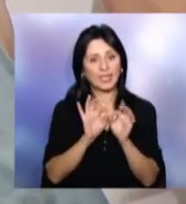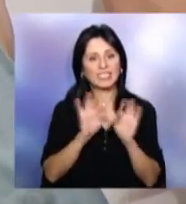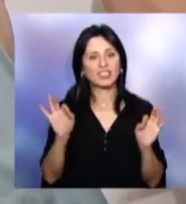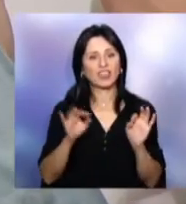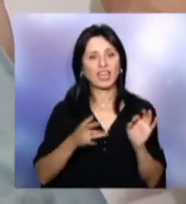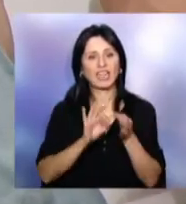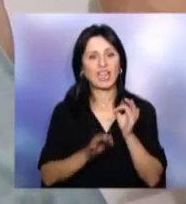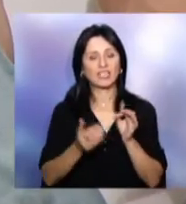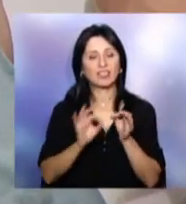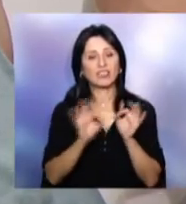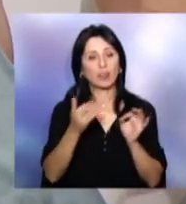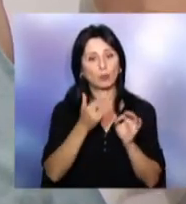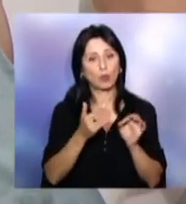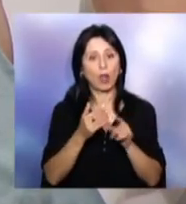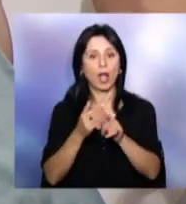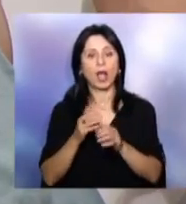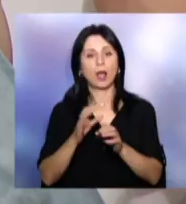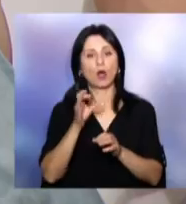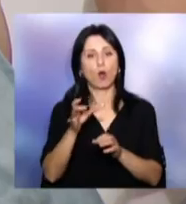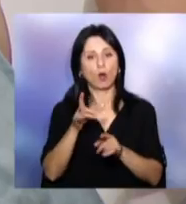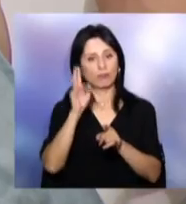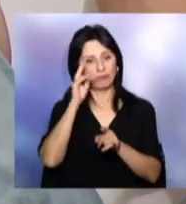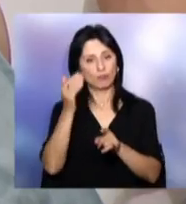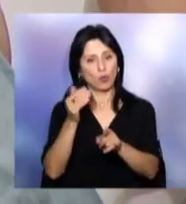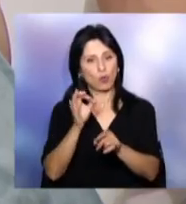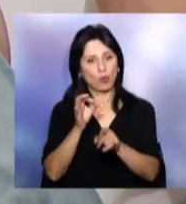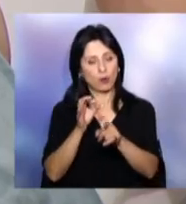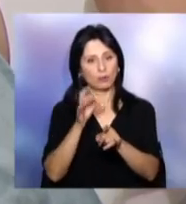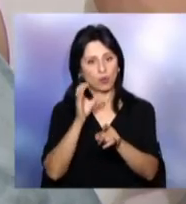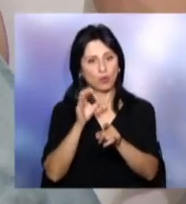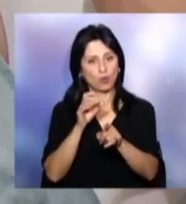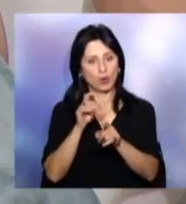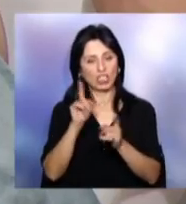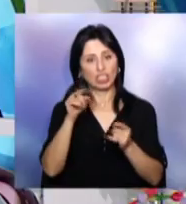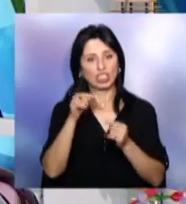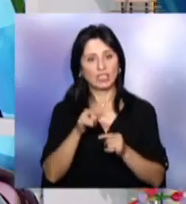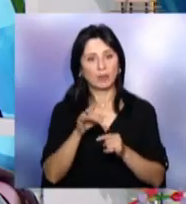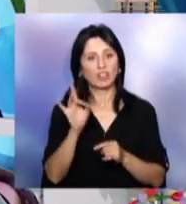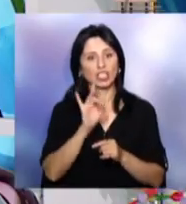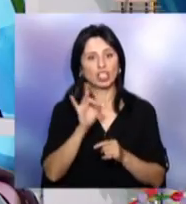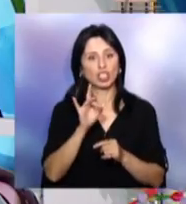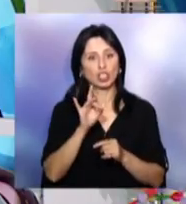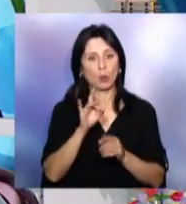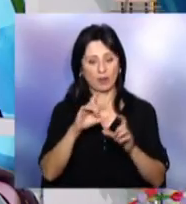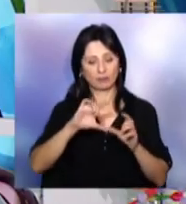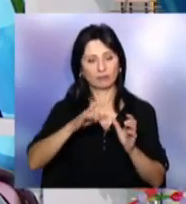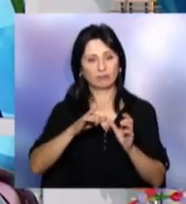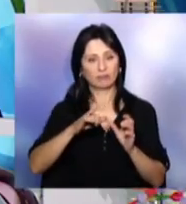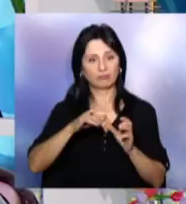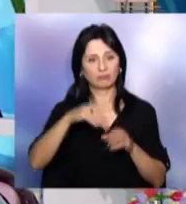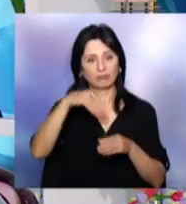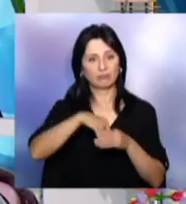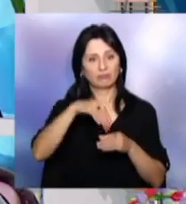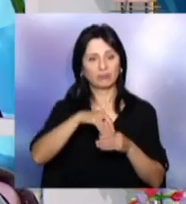სტომა და ეს არის მსხვილი ნაწლავის სტომა. იმისთვის, რომ ჩვენ შესაბამისი ზომის ჩანთა მოვარგოთ,